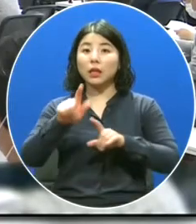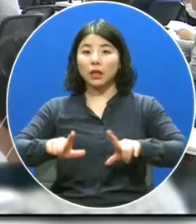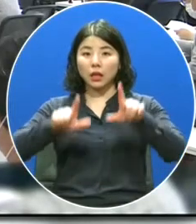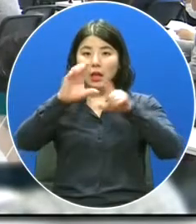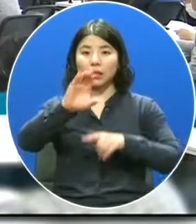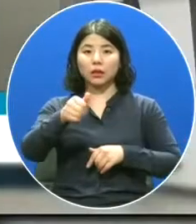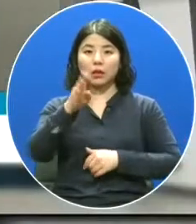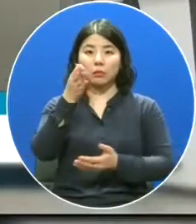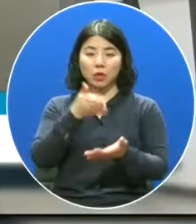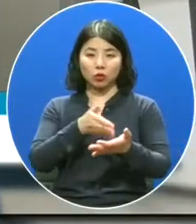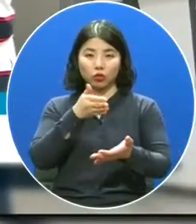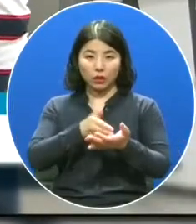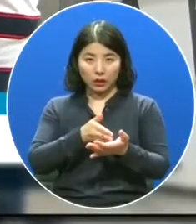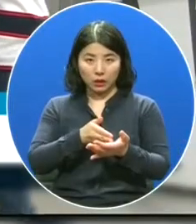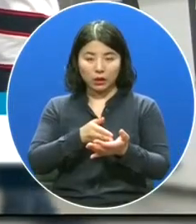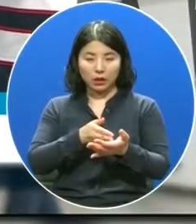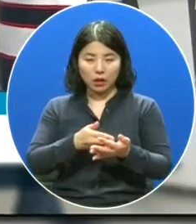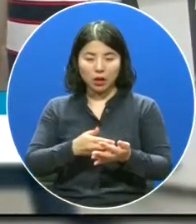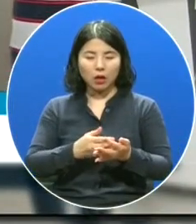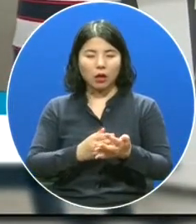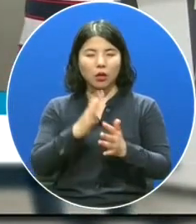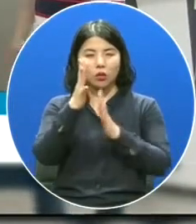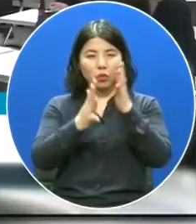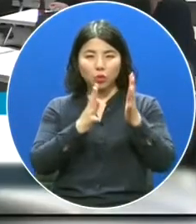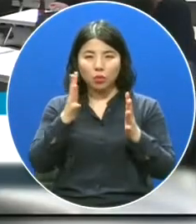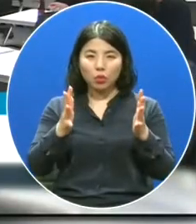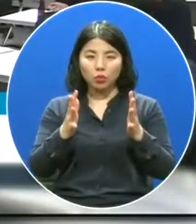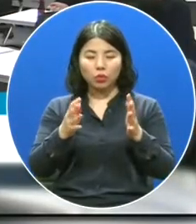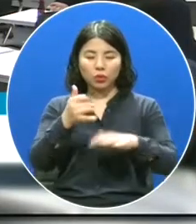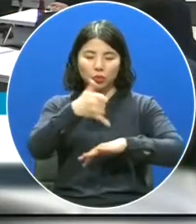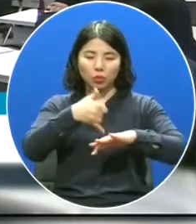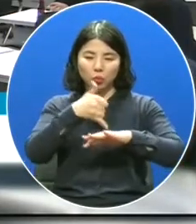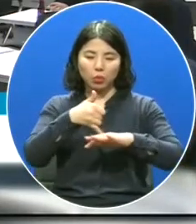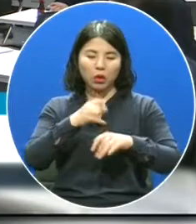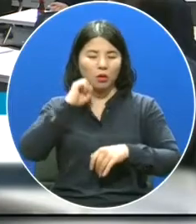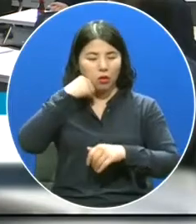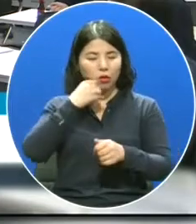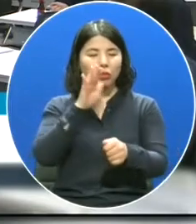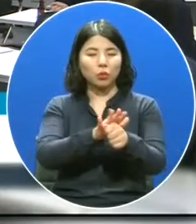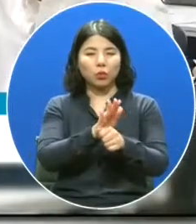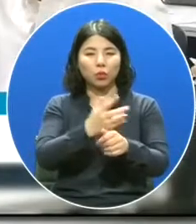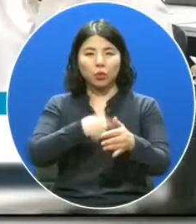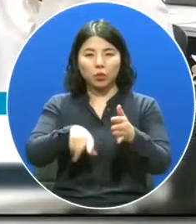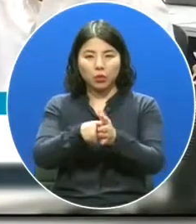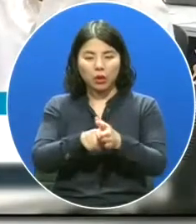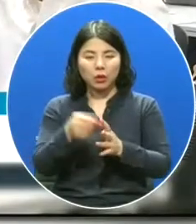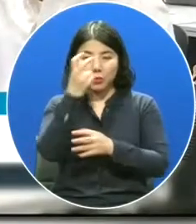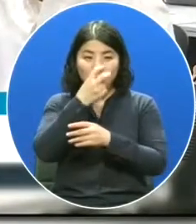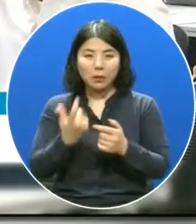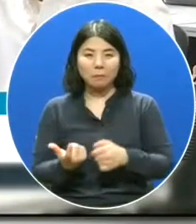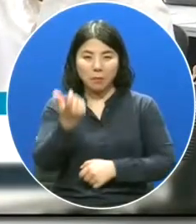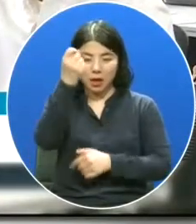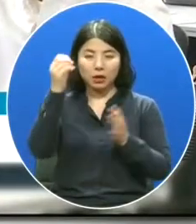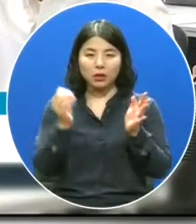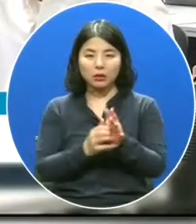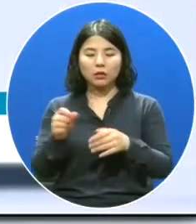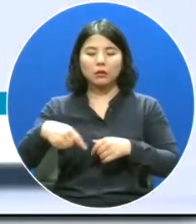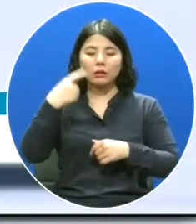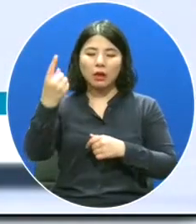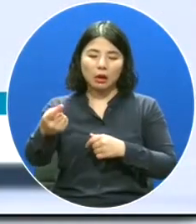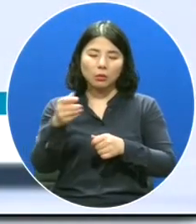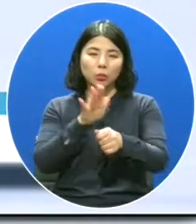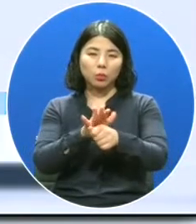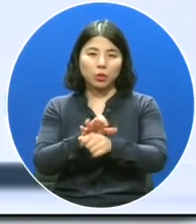이날 CJB 뉴스에 따르면 농민들이 어려움을 덜기 위해 최대한 빨리 조사를 끝내고 다음 달에는